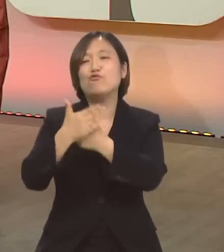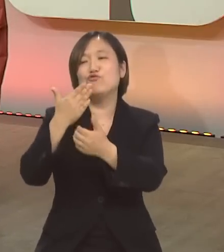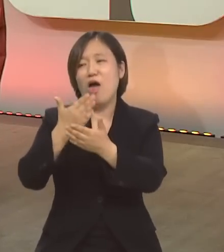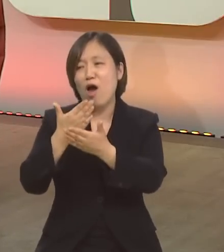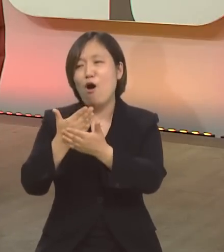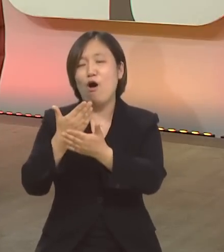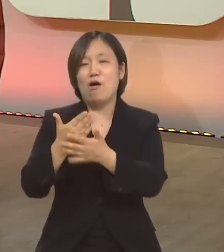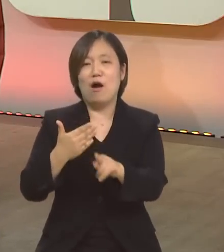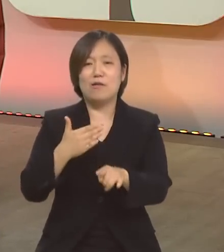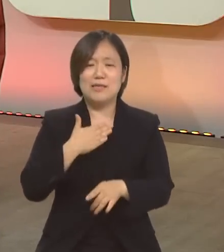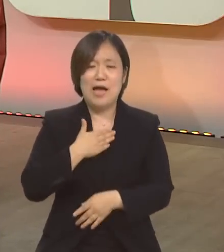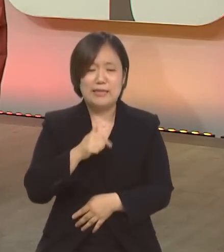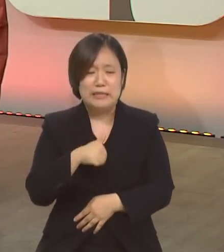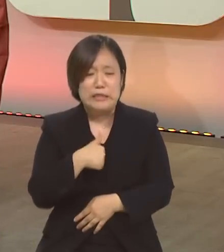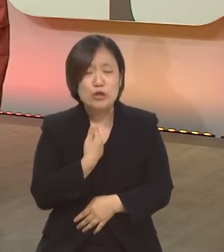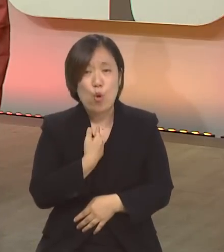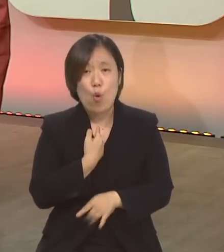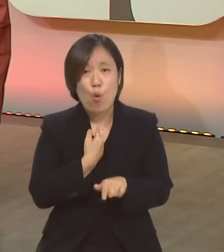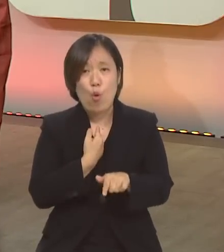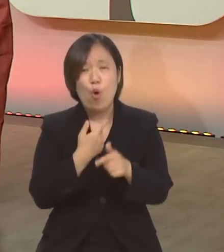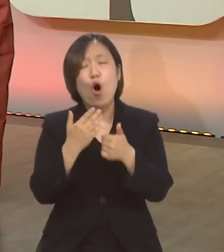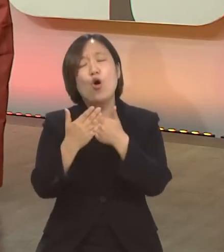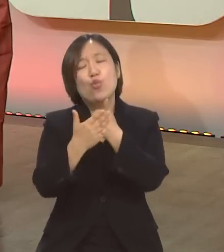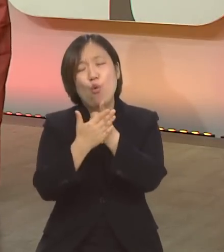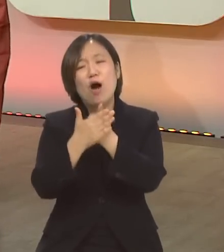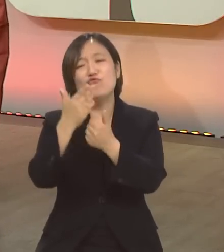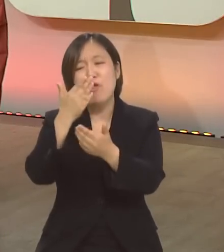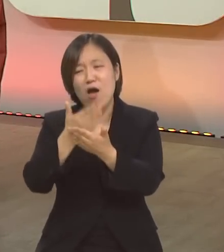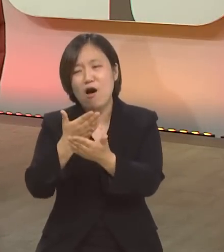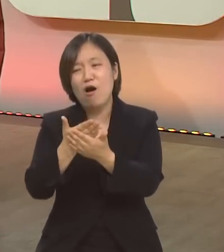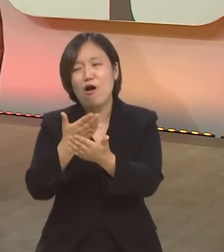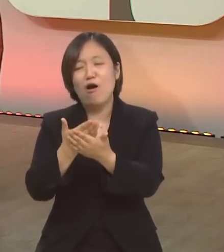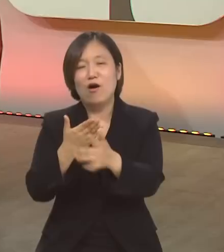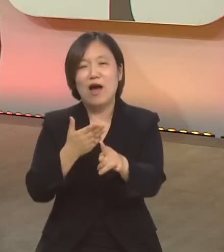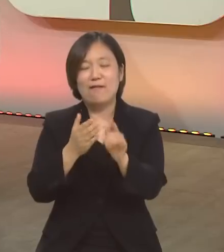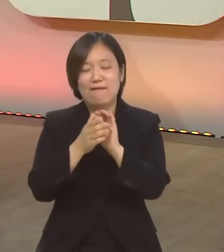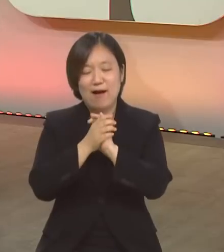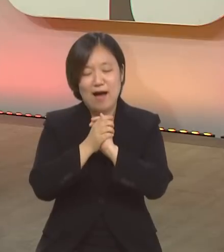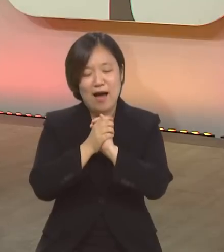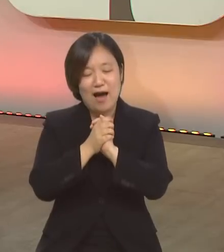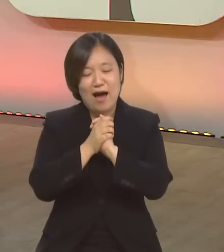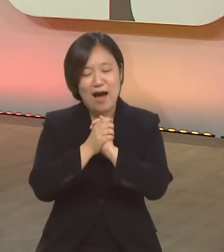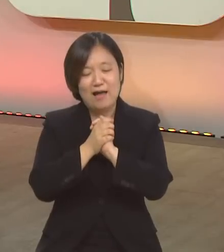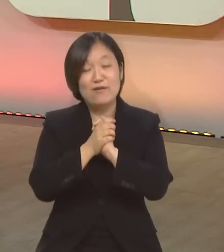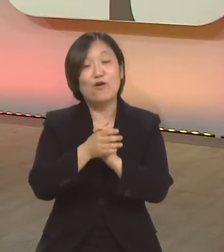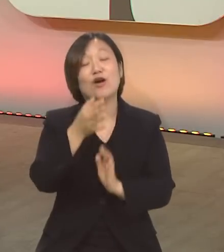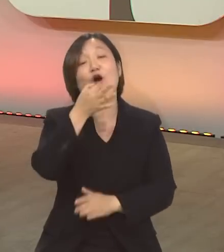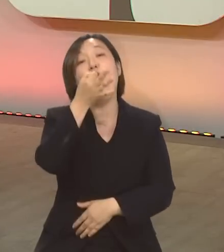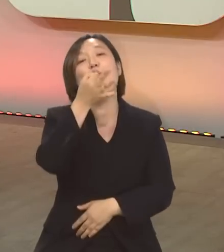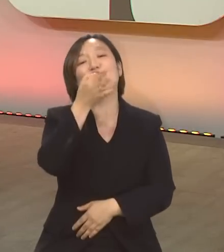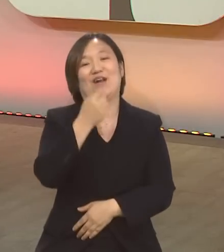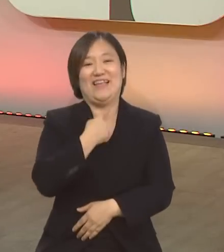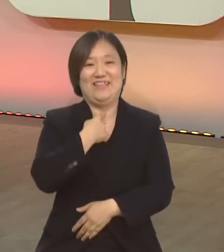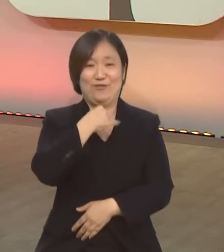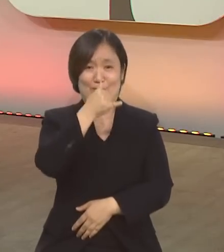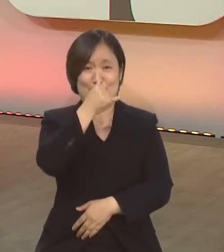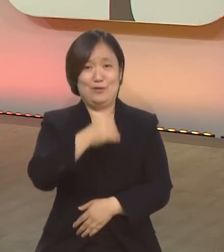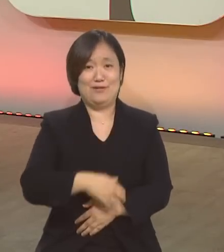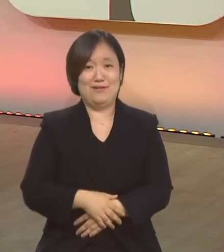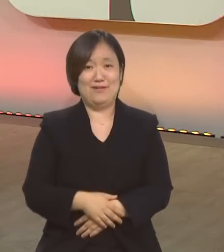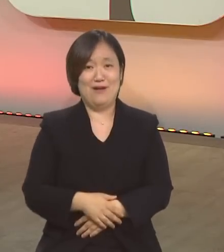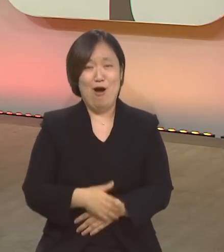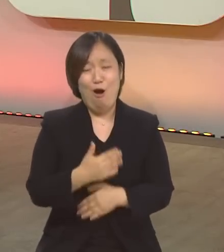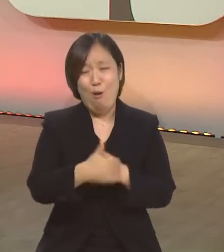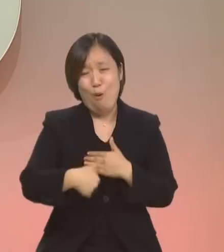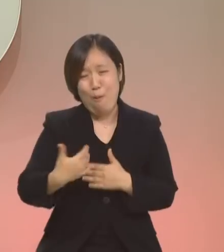자신을 좀 도와달라고 그런 마음으로 간절하게 이렇게 누워 가지고 염불을 했답니다 얼마나 힘들었겠어요